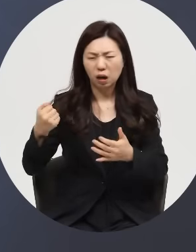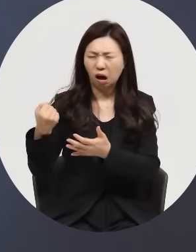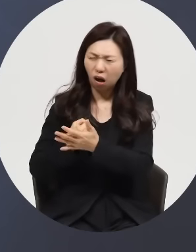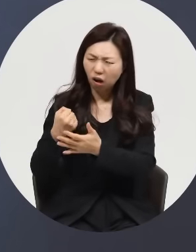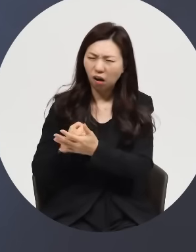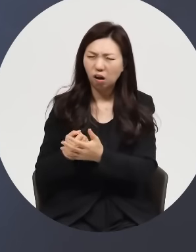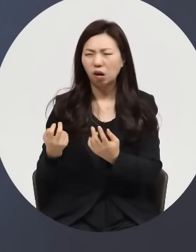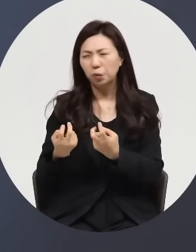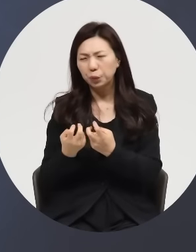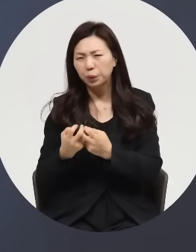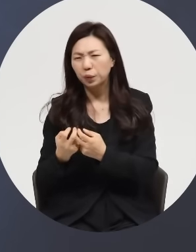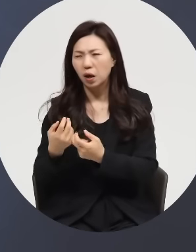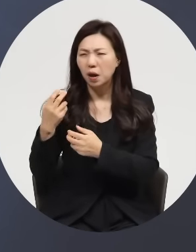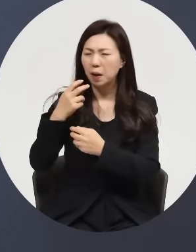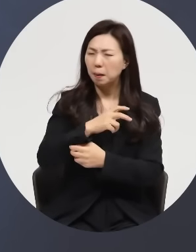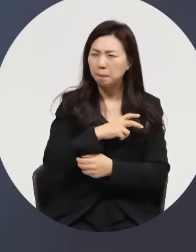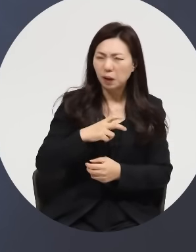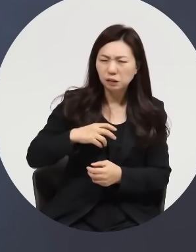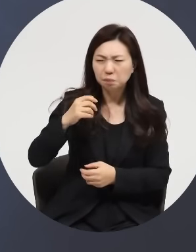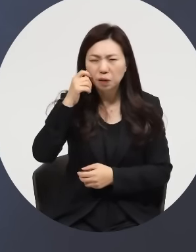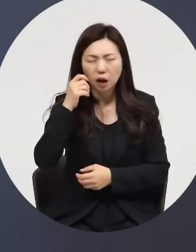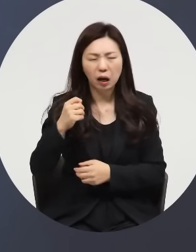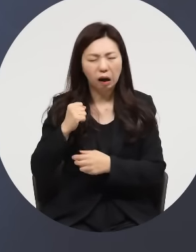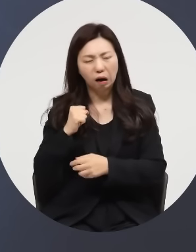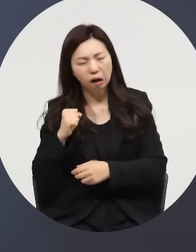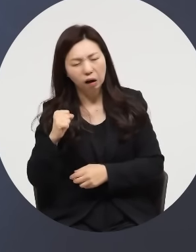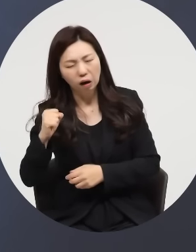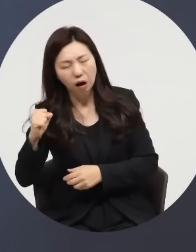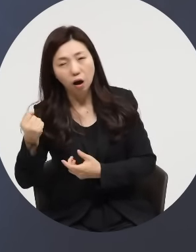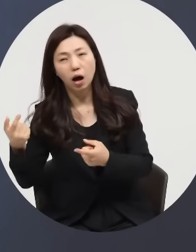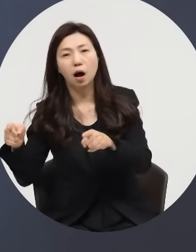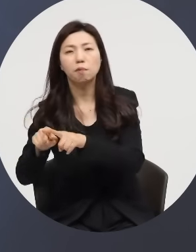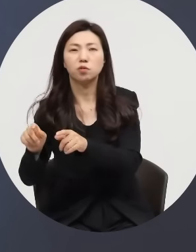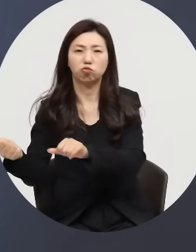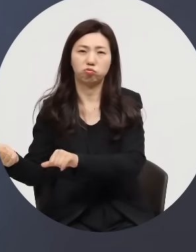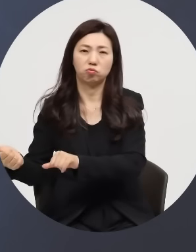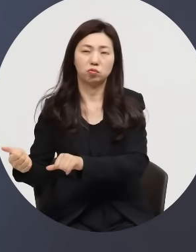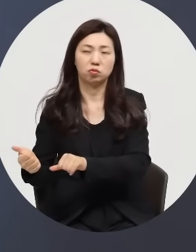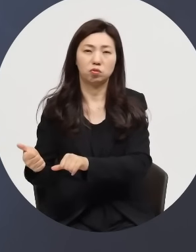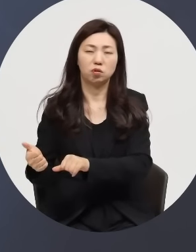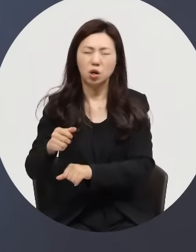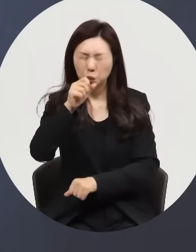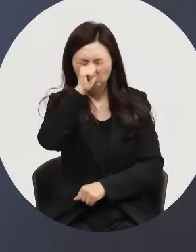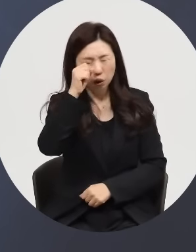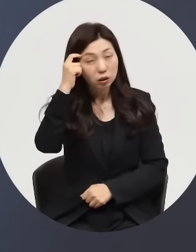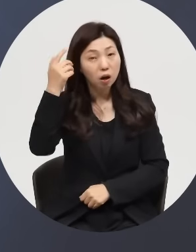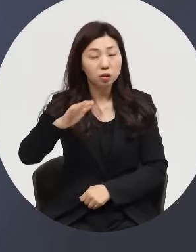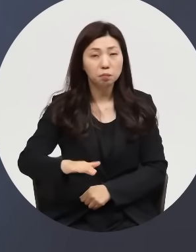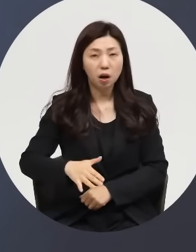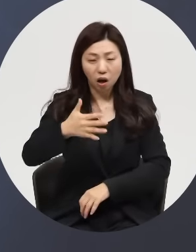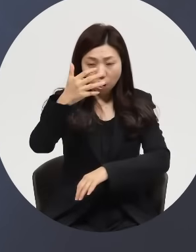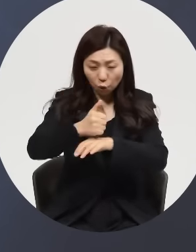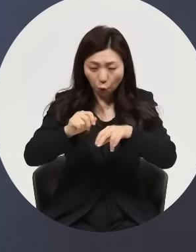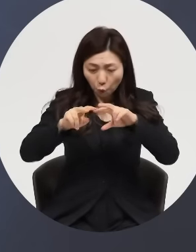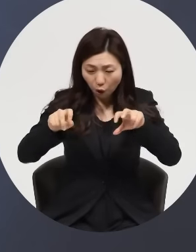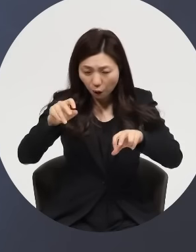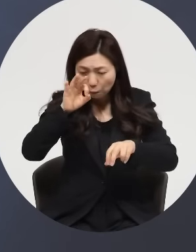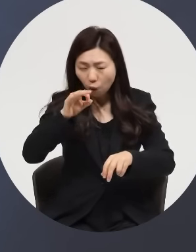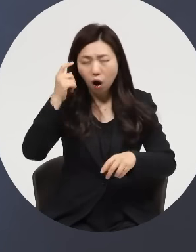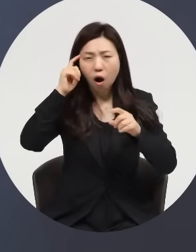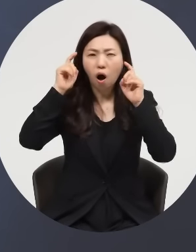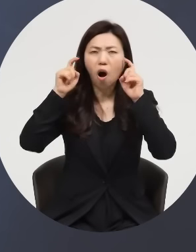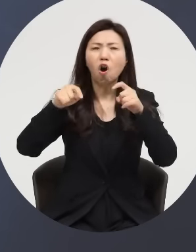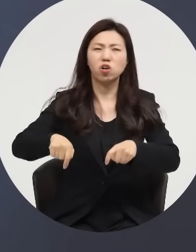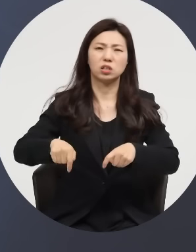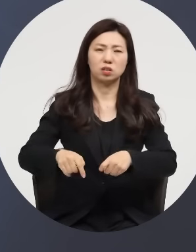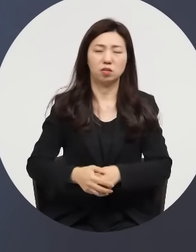게 좋은 일이고 좋은 일이라고 생각하고 그러나 그건 어리석은 짓이다. 그러니